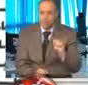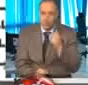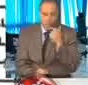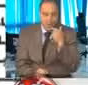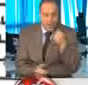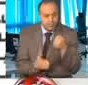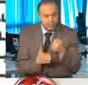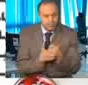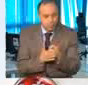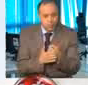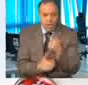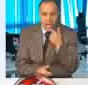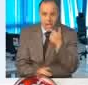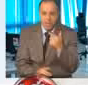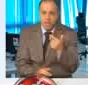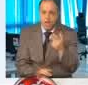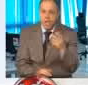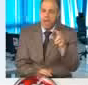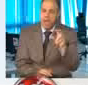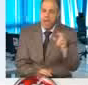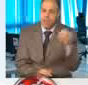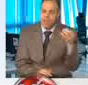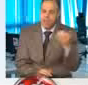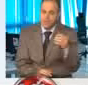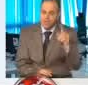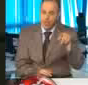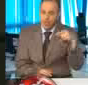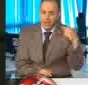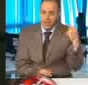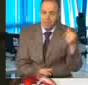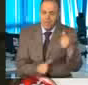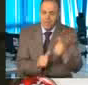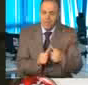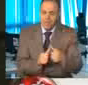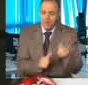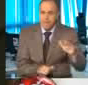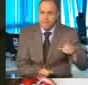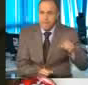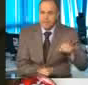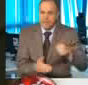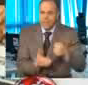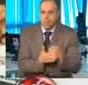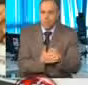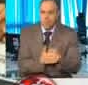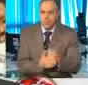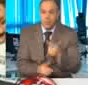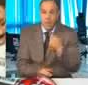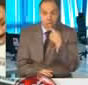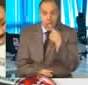حوادث الطرقات تم عرضها بمناسبة اليوم العالمي لإحياء ذكرى ضحايا حوادث الطرقات